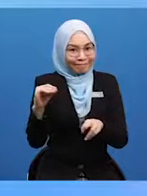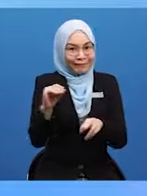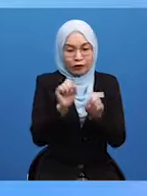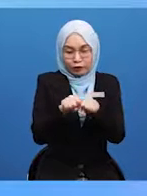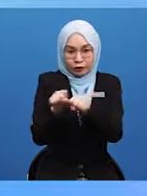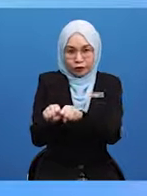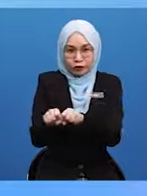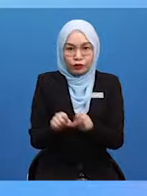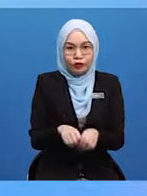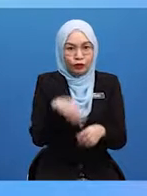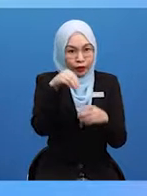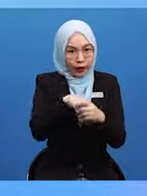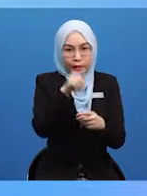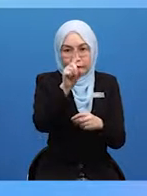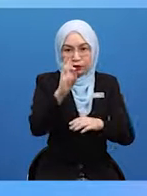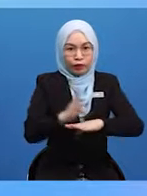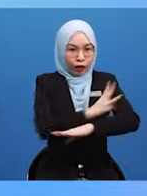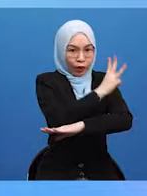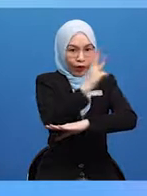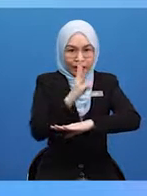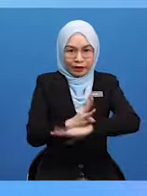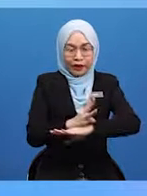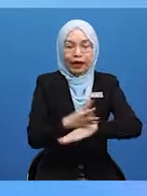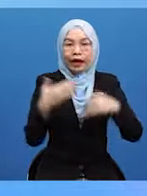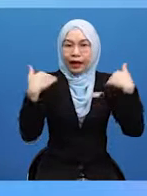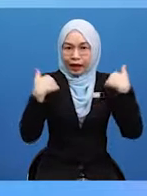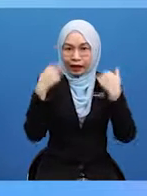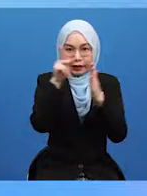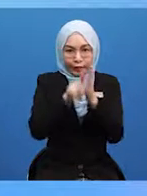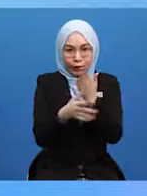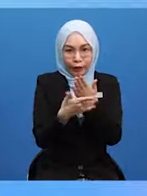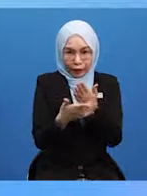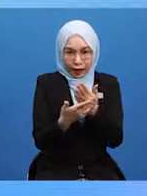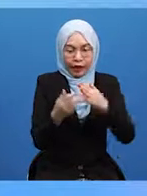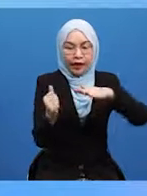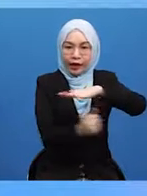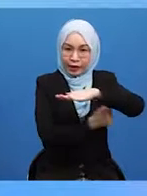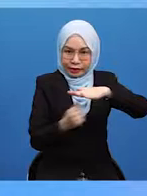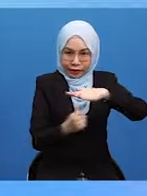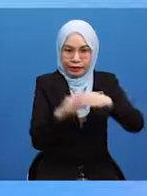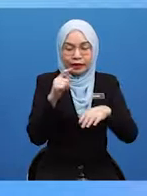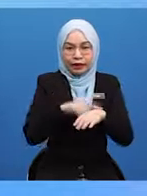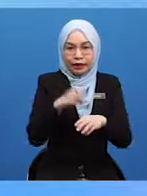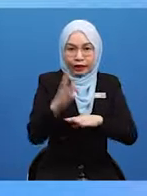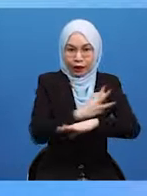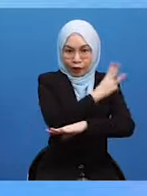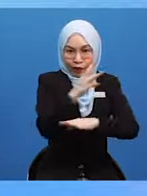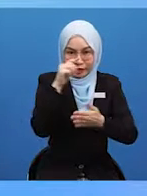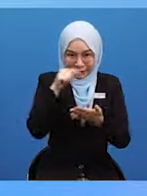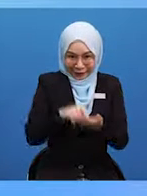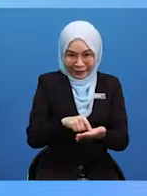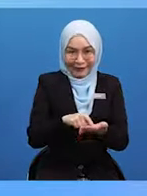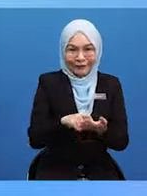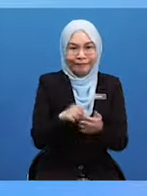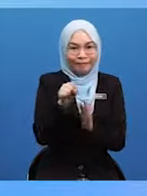sesuatu kawasan. Terdapat kemudahan asas di kawasan ini seperti jalan